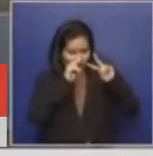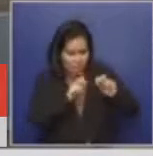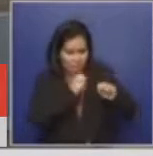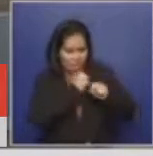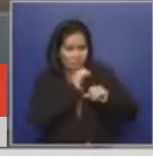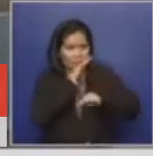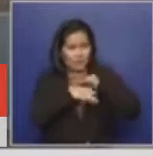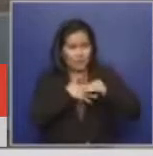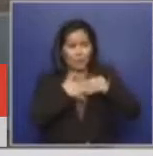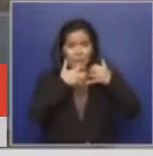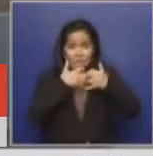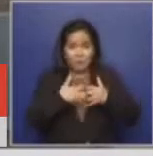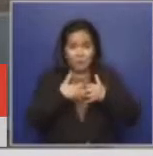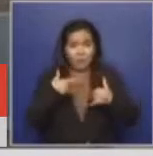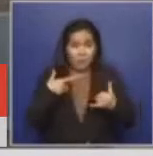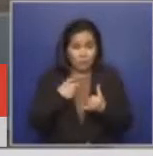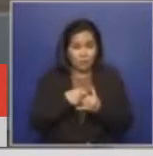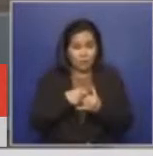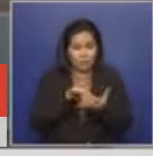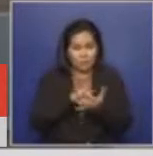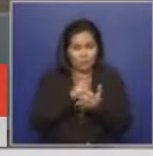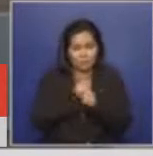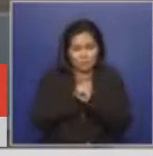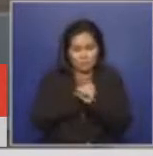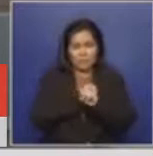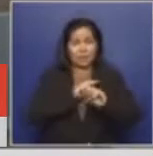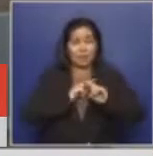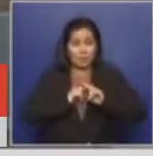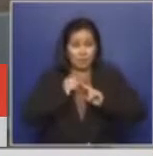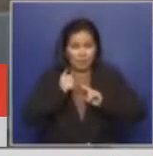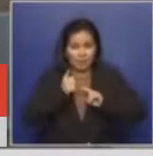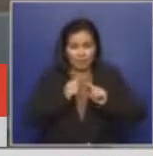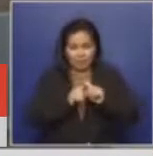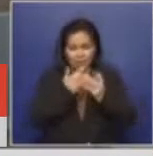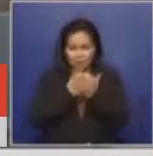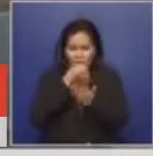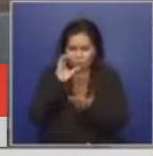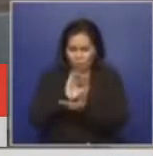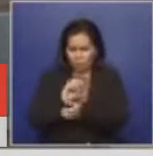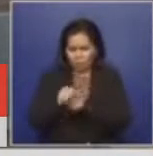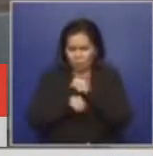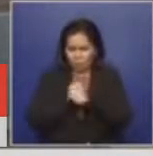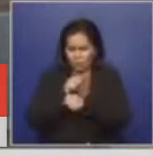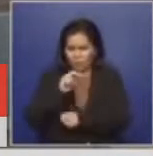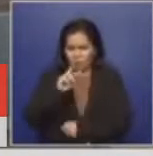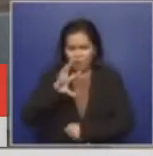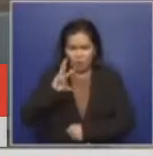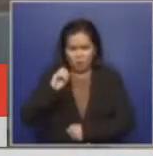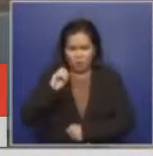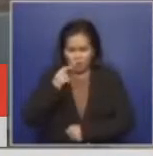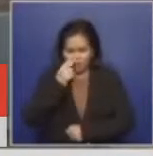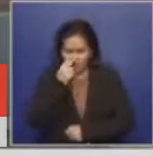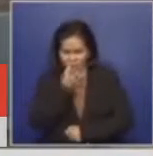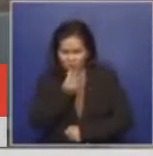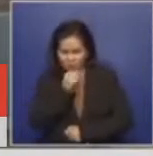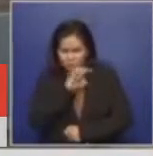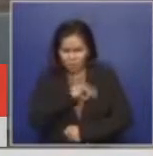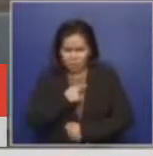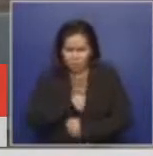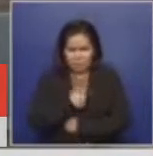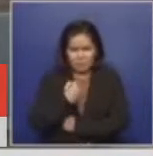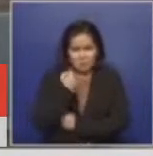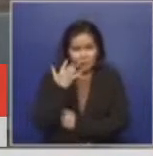แต่งบประมาณในปี64นี้ผมไม่มีความมั่นใจเลยว่ารัฐบาลจะสามารถจะเ